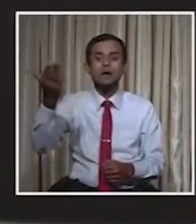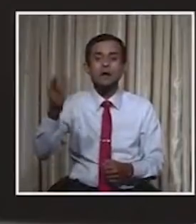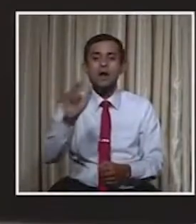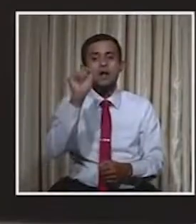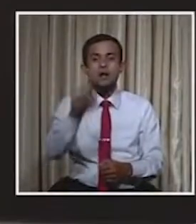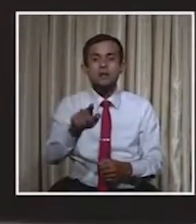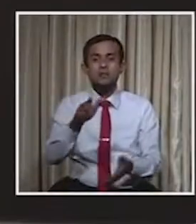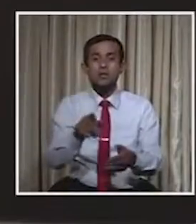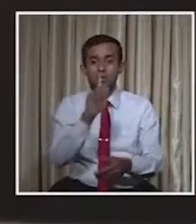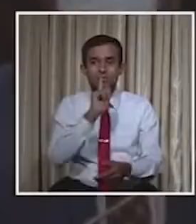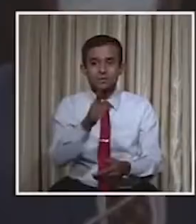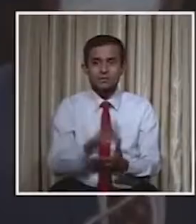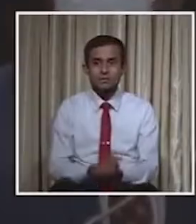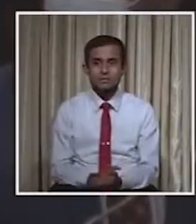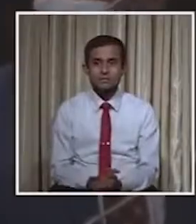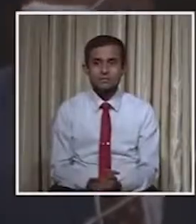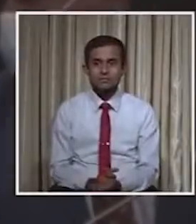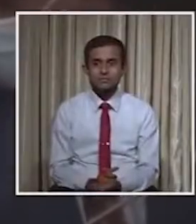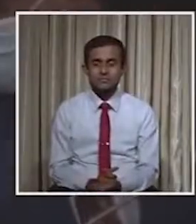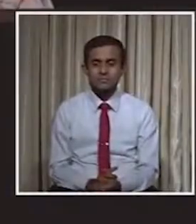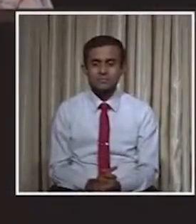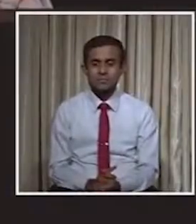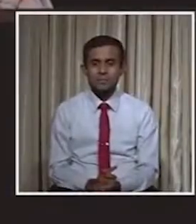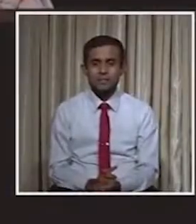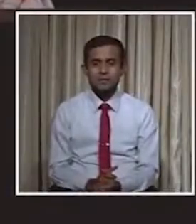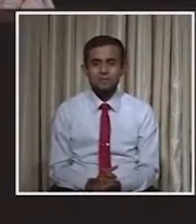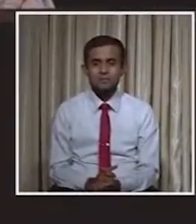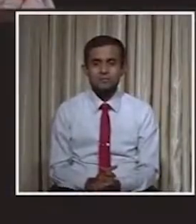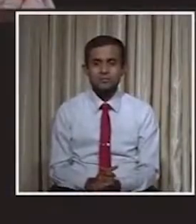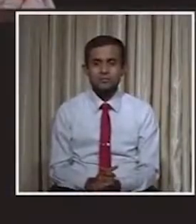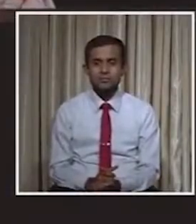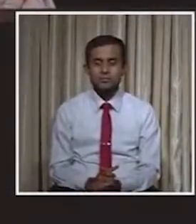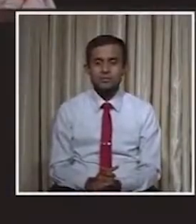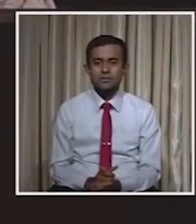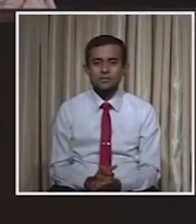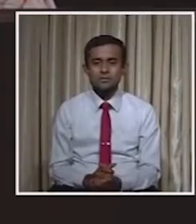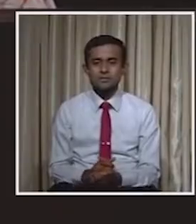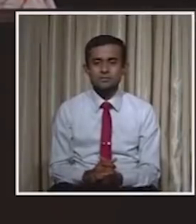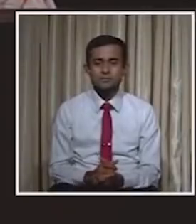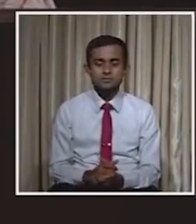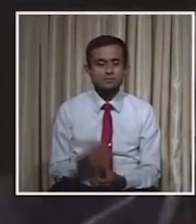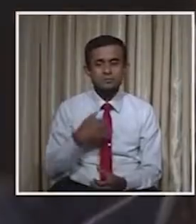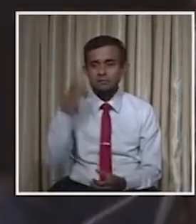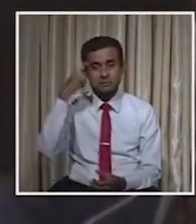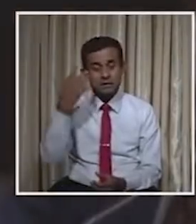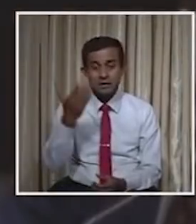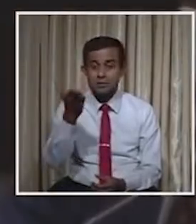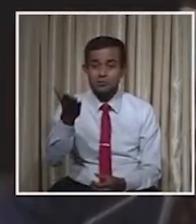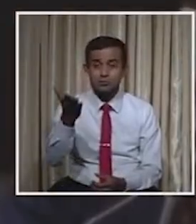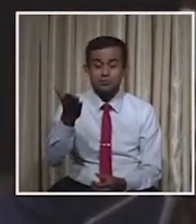இதேவேளை நாடாளுமன்ற உறுப்பினர் மனுஷ நாணயக்காரவுக்கு எதிராக ஒழுக்காற்று நடவடிக்கை எடுக்குமாறு கோரி ஆளும் கட்சியில் 38 நாடாளுமன்ற